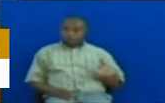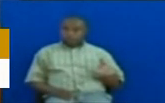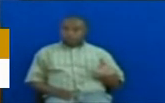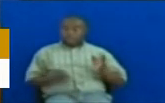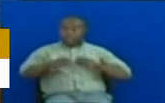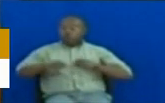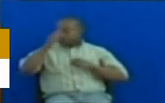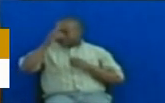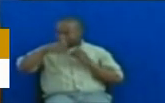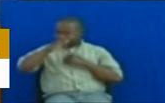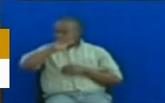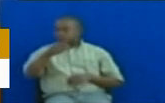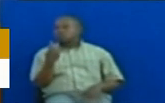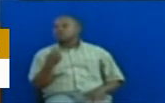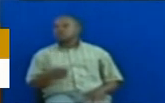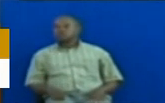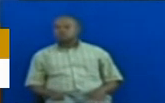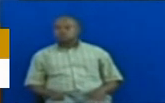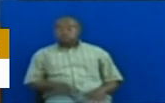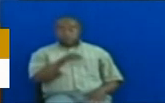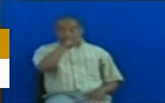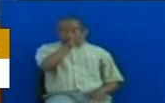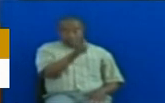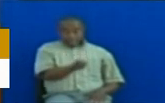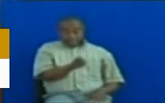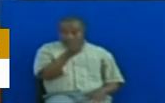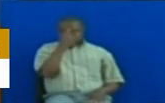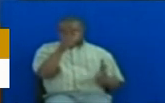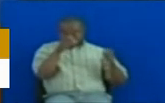mmoja. DG ni hichi kifungu cha